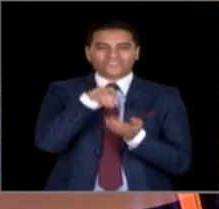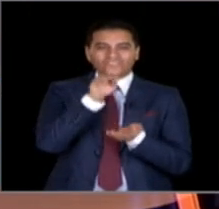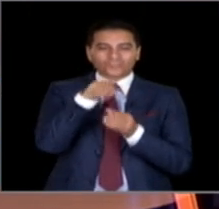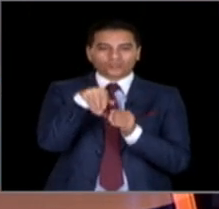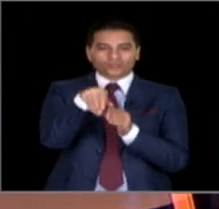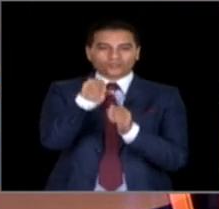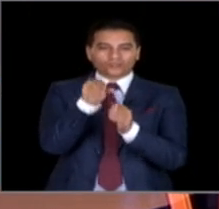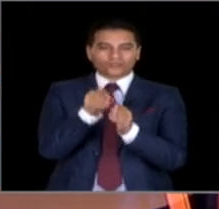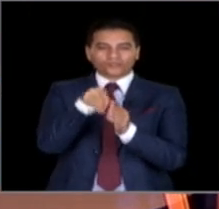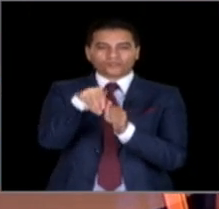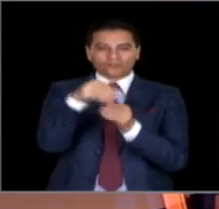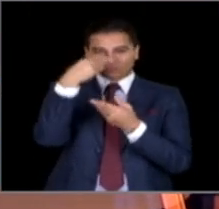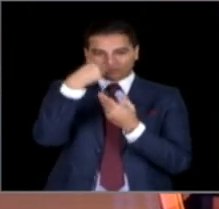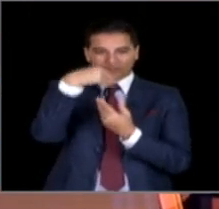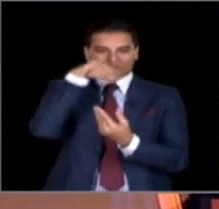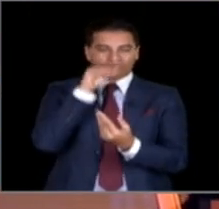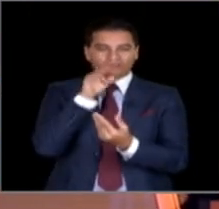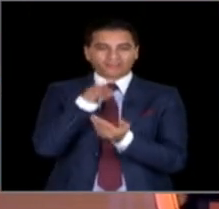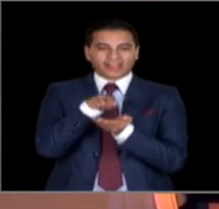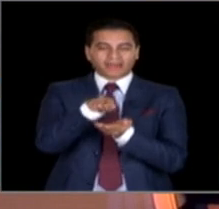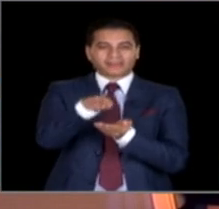وزنها حوالي 700 جرام